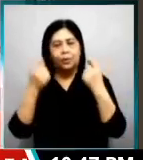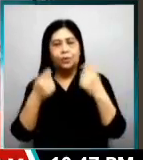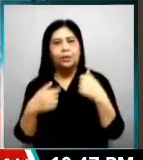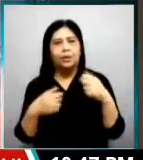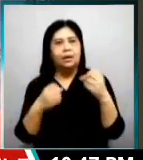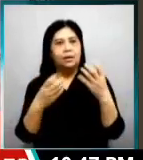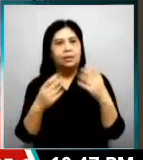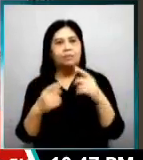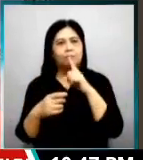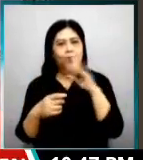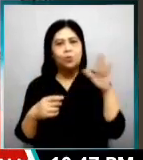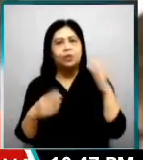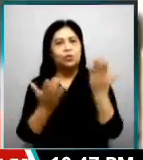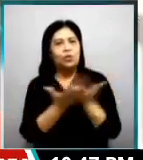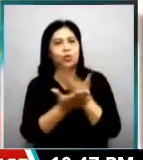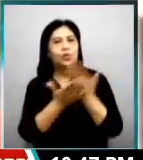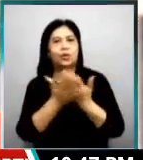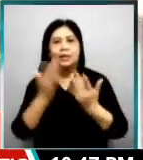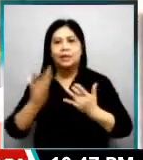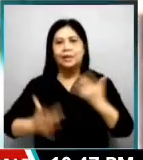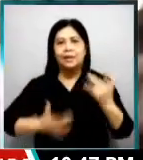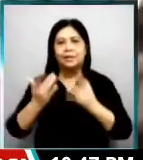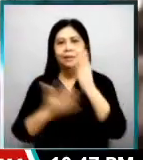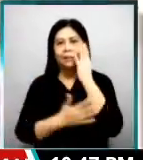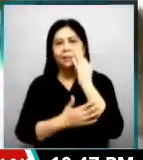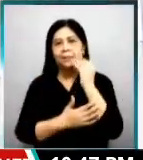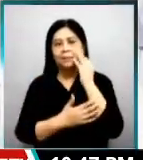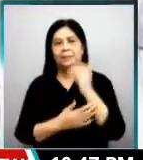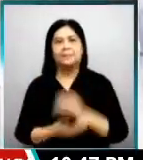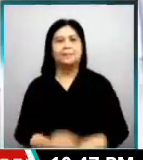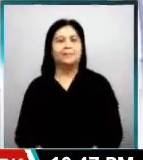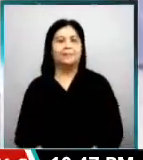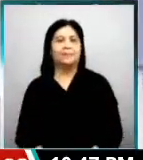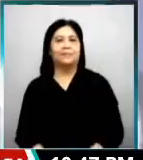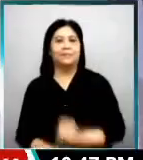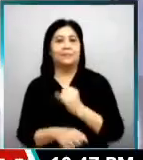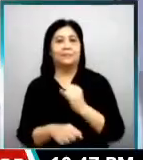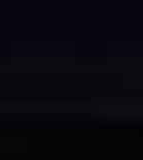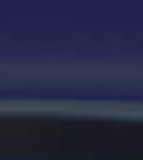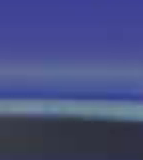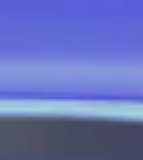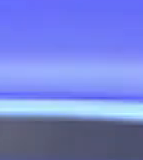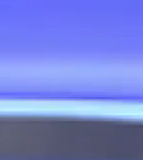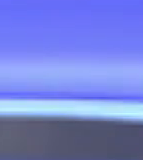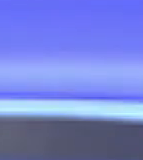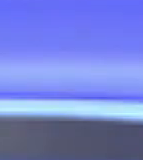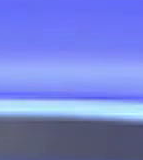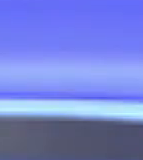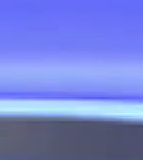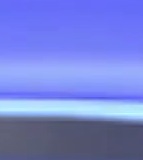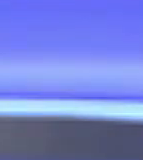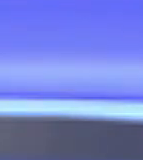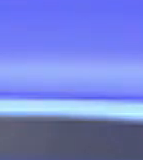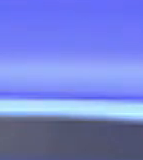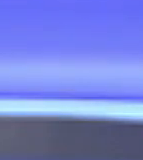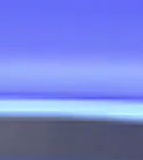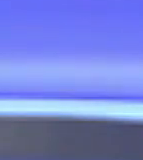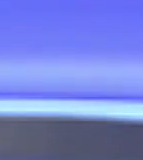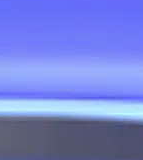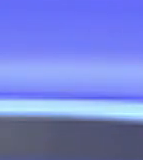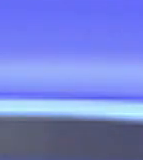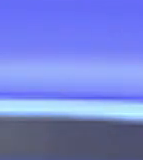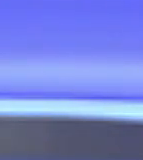new, exciting experience. Mula sa isla ng Boracay, Ian Cruz, GMA News. Good news mga kapuso! Maari